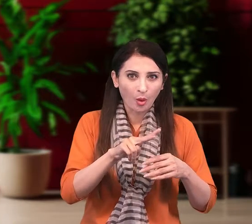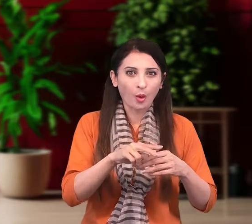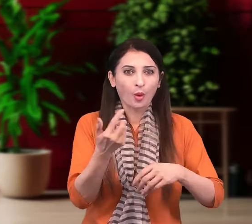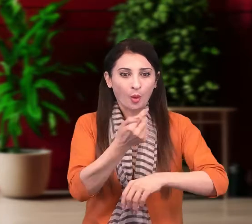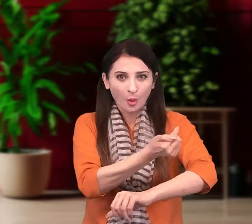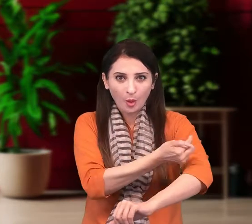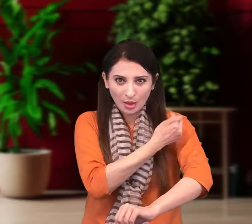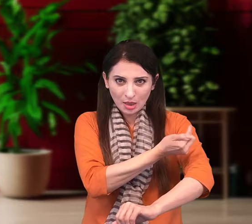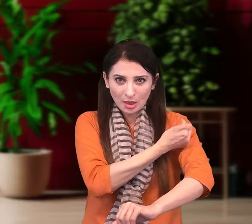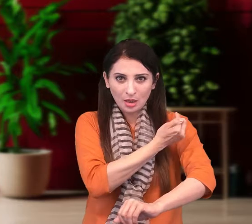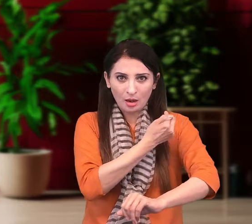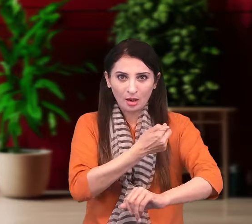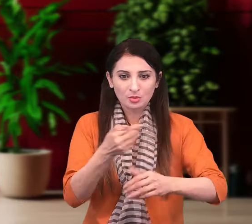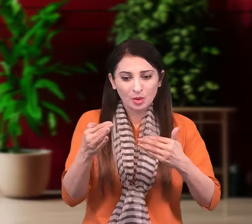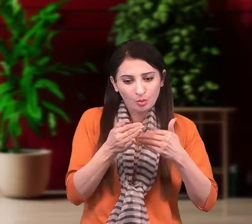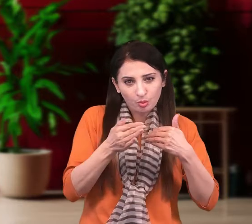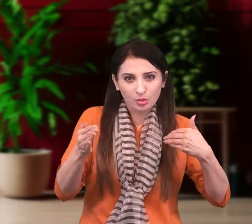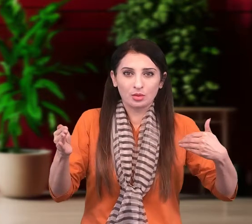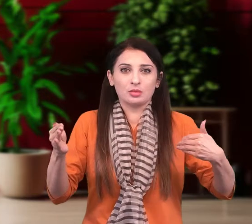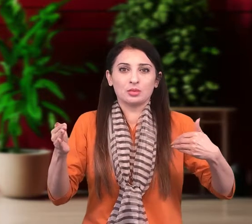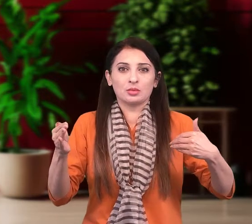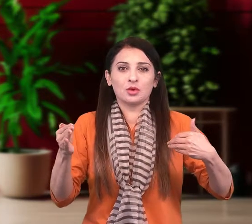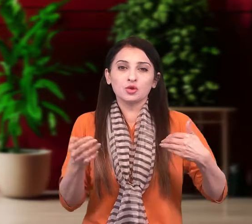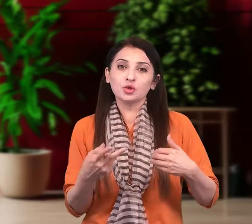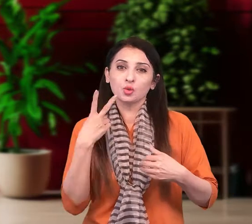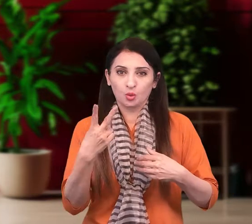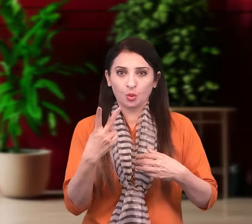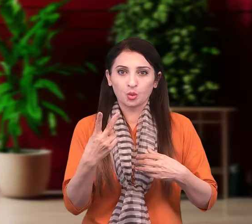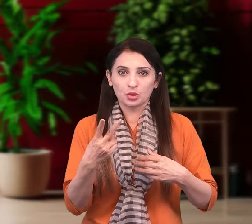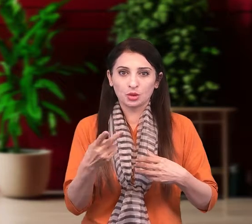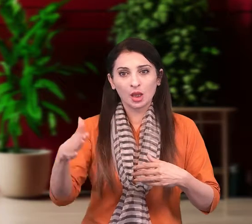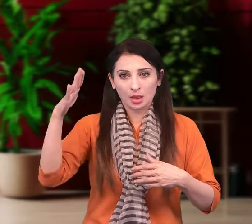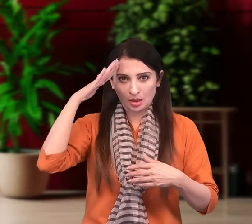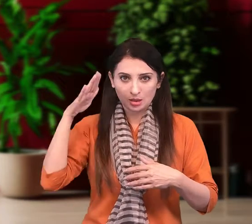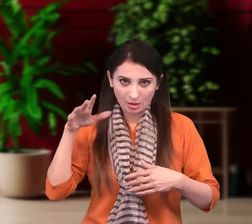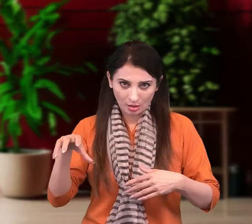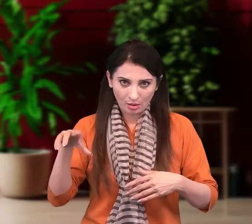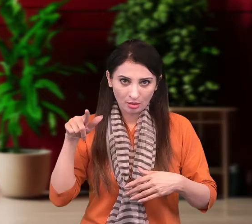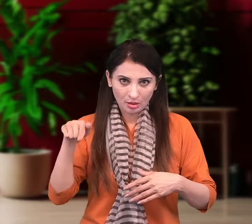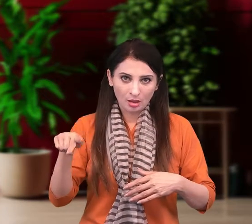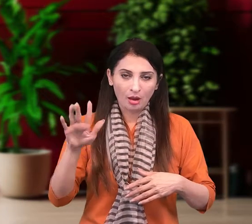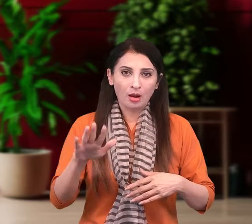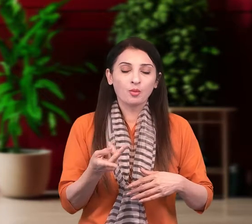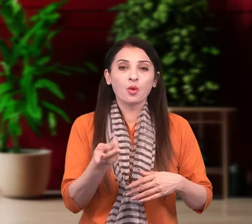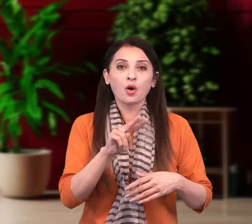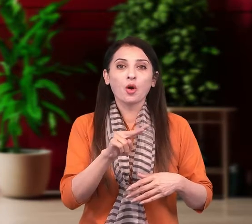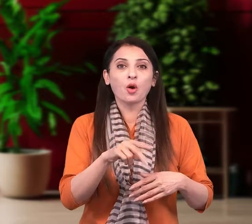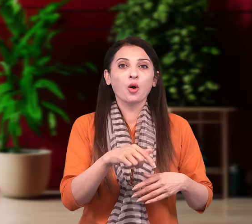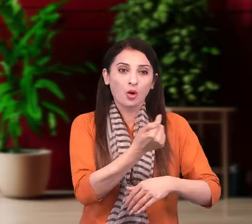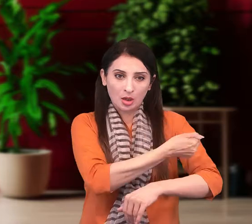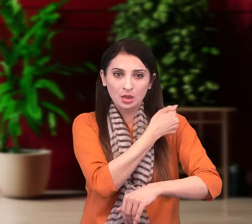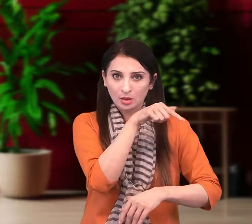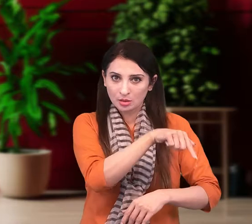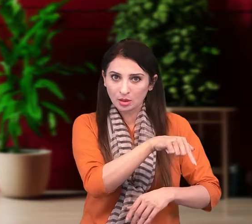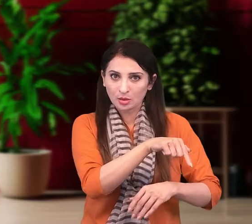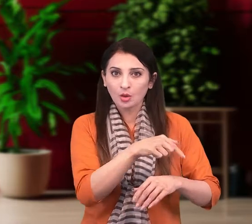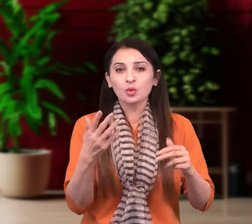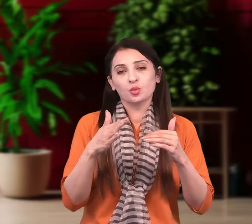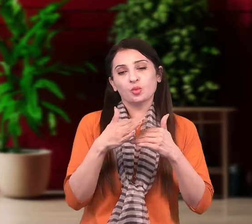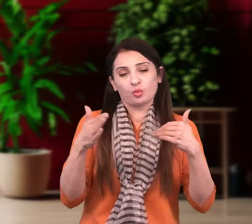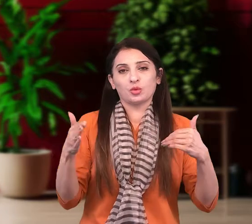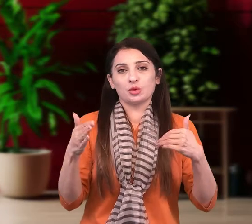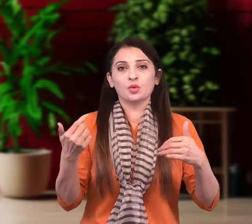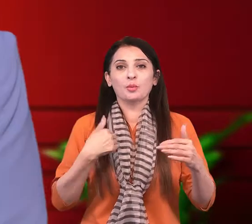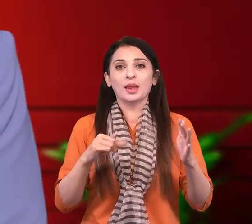थेरेपी। इस सिलसिले में टू इंटीग्रेट द टू फील्ड्स आई केम अप विद अ पेज इंस्टाग्राम पे कॉल्ड इस्लाम